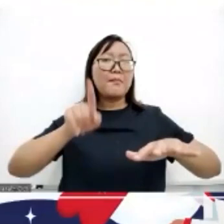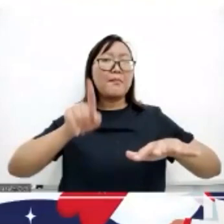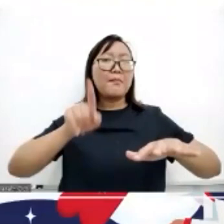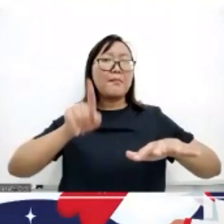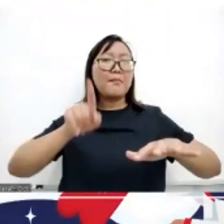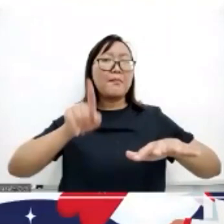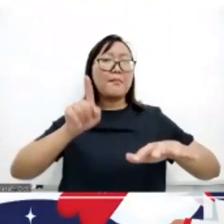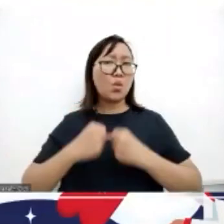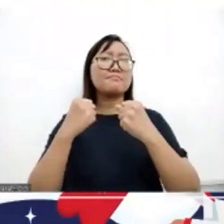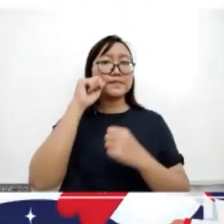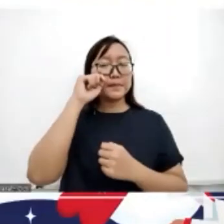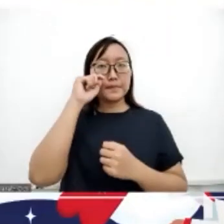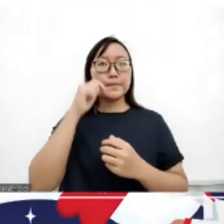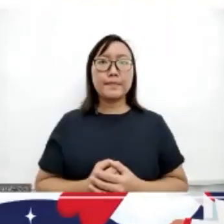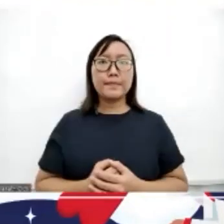kami tentu